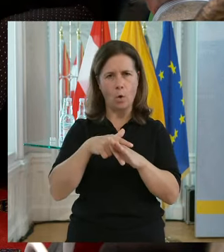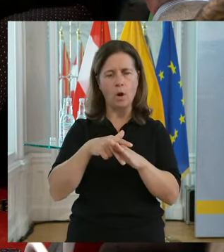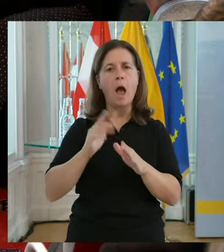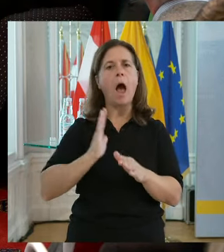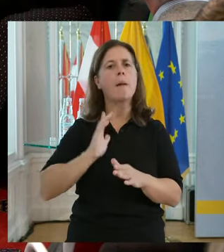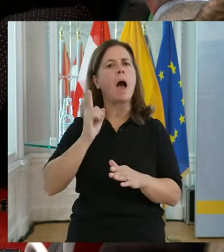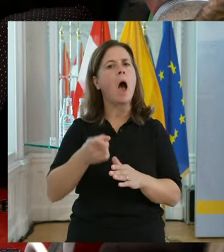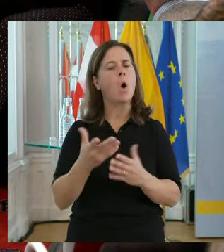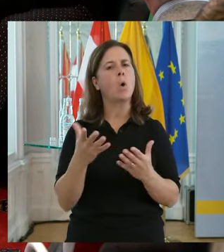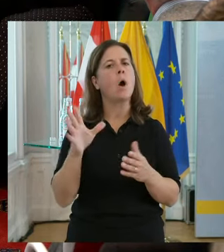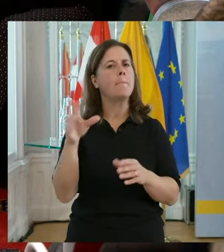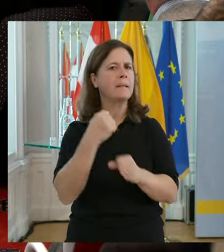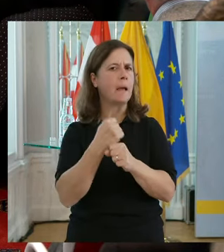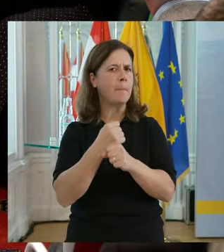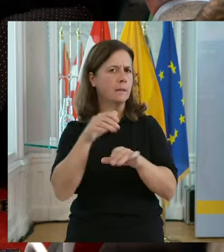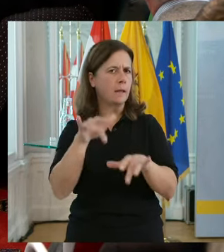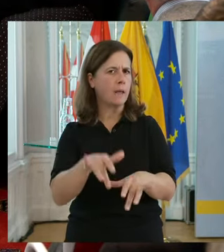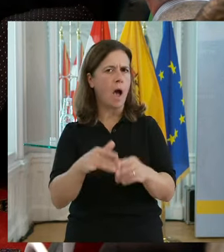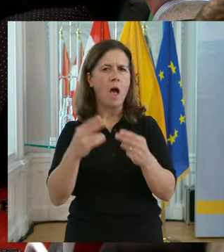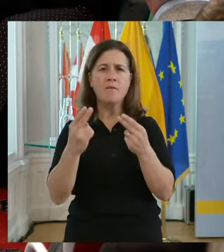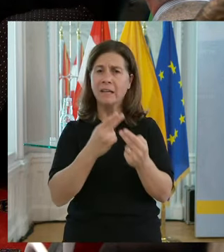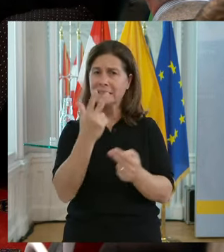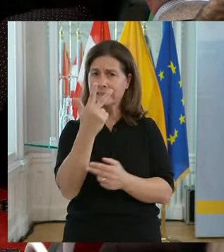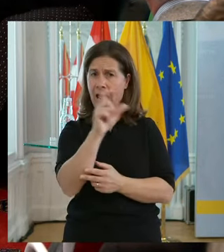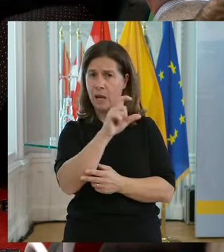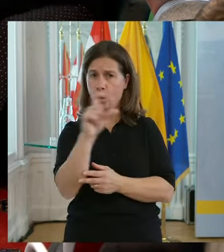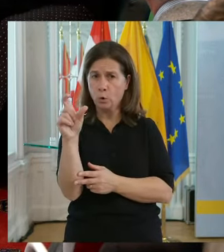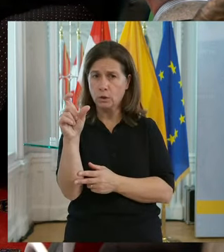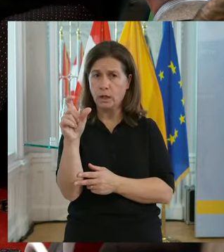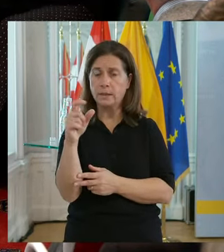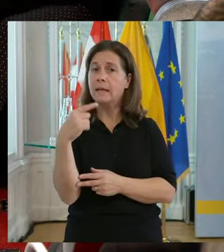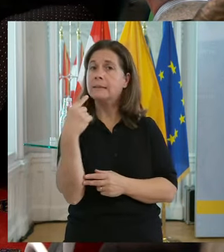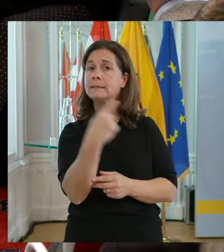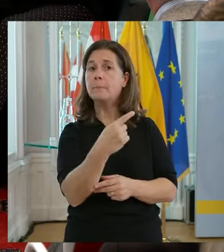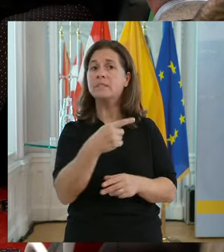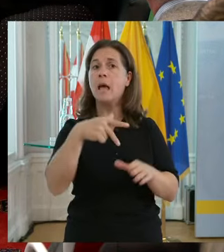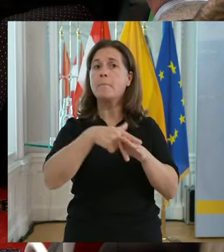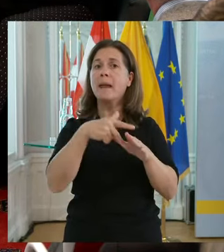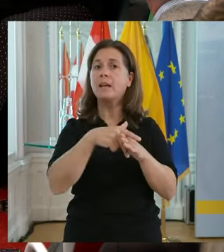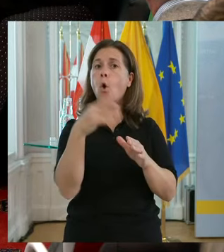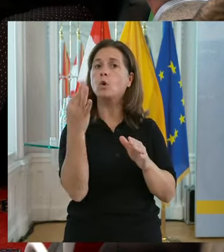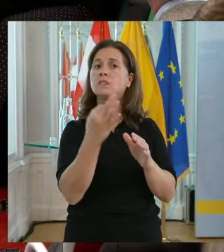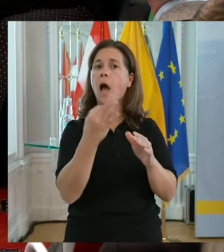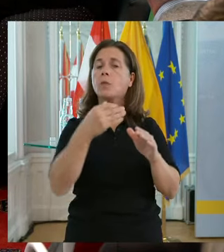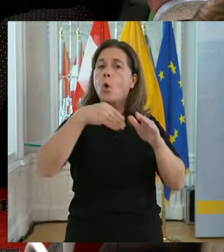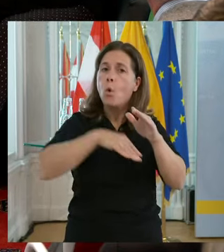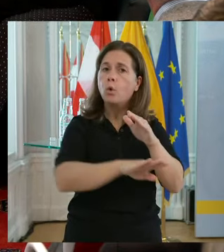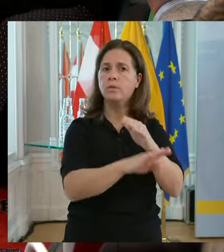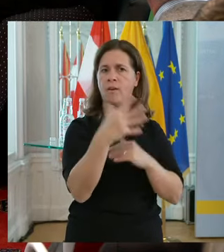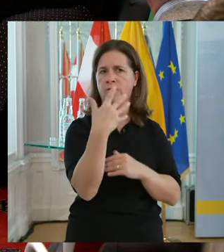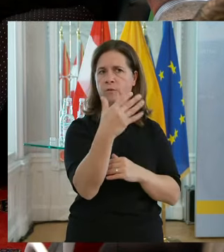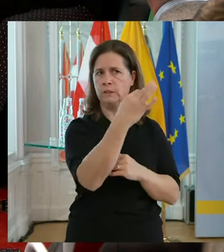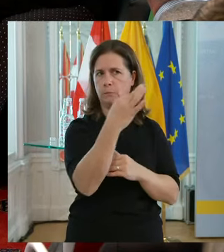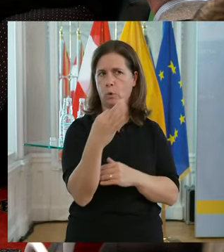auch Mitarbeiter, fast 300, die einen Behinderungsgrad unter 50%